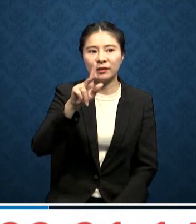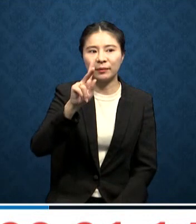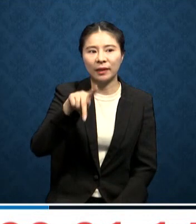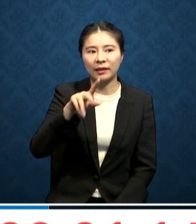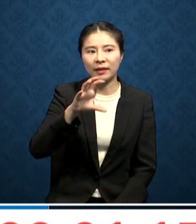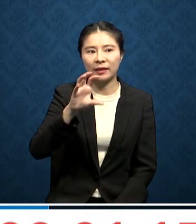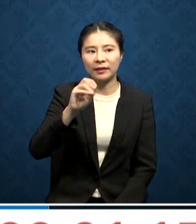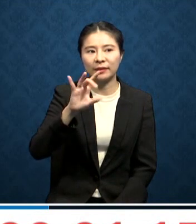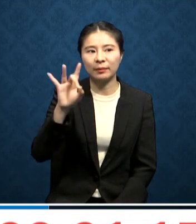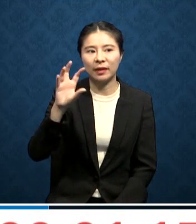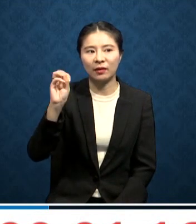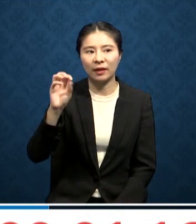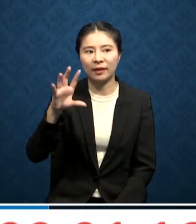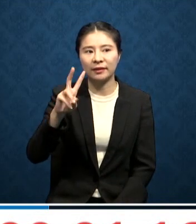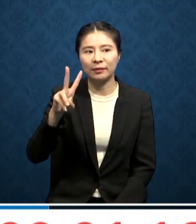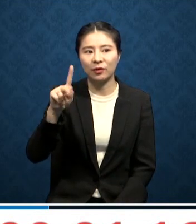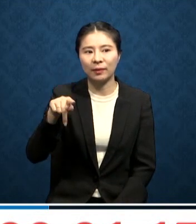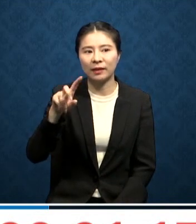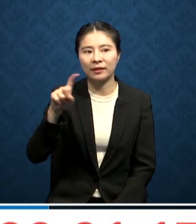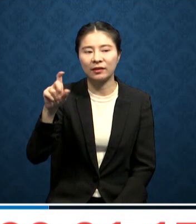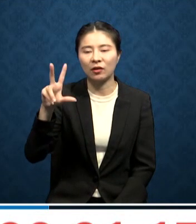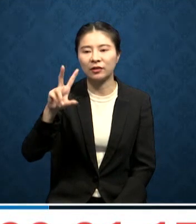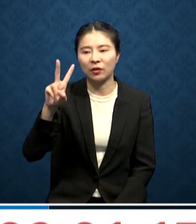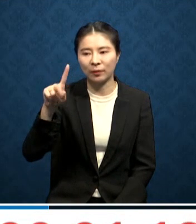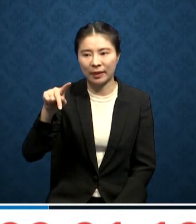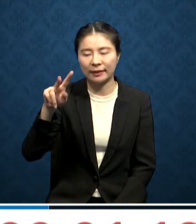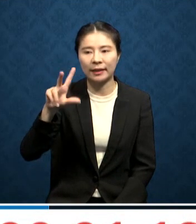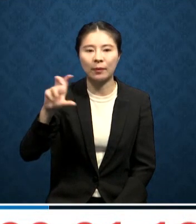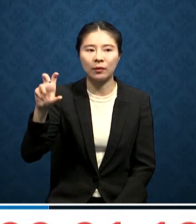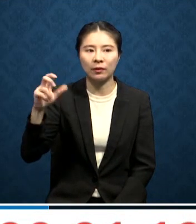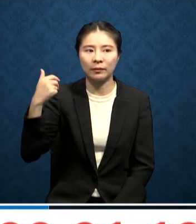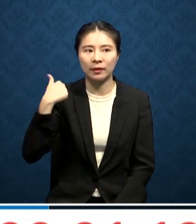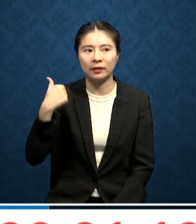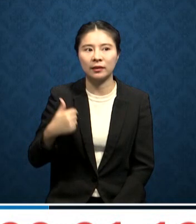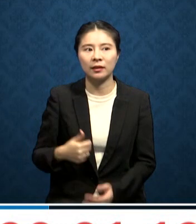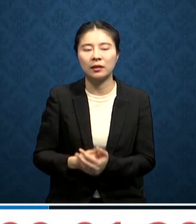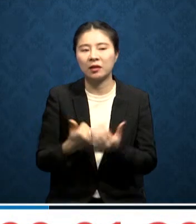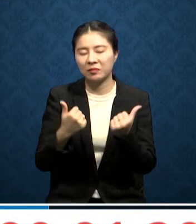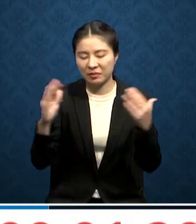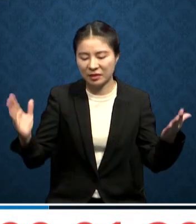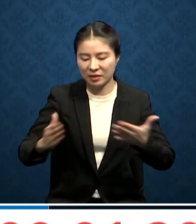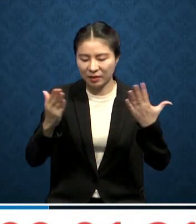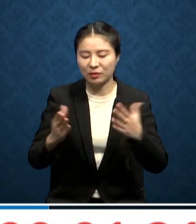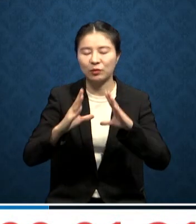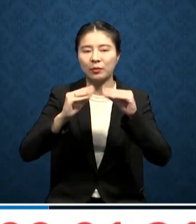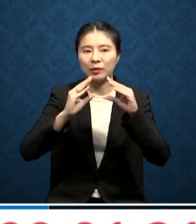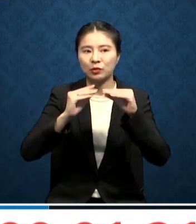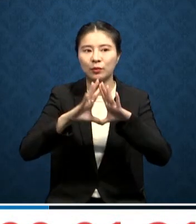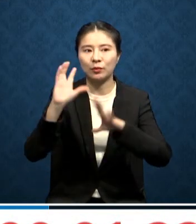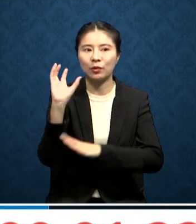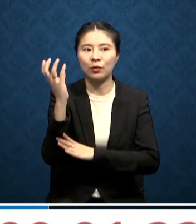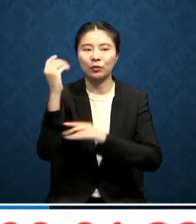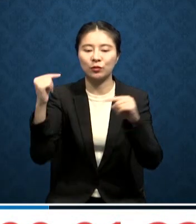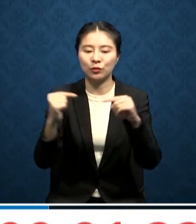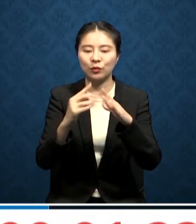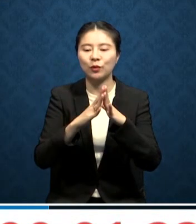และ 2,300 MHzขอชอยัได้ผลัดนขอเสนอที่เป็ประเด็นสำคัญข้อสู่ทพชุใหญ่ระดับโลกวาโยวยคค